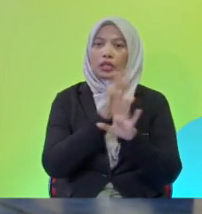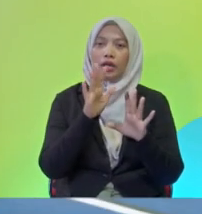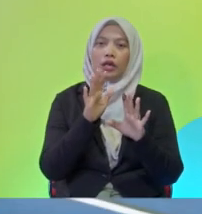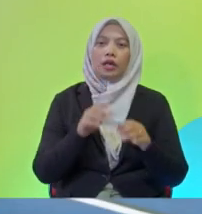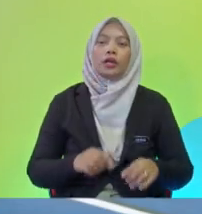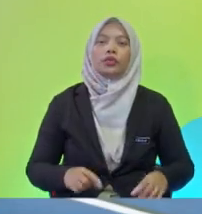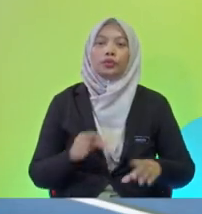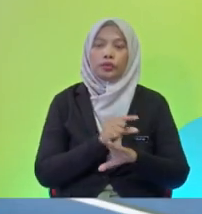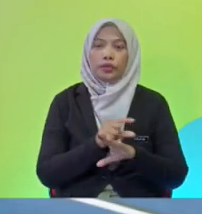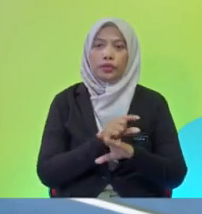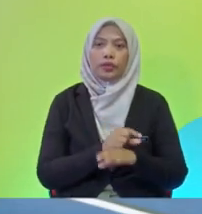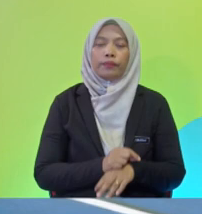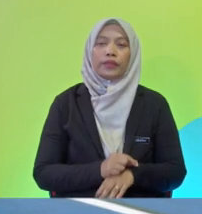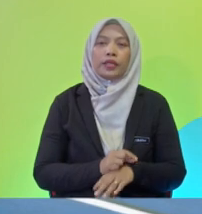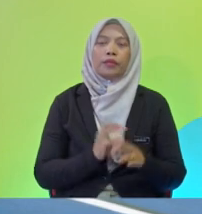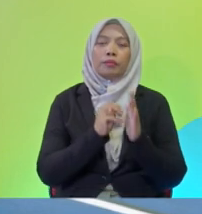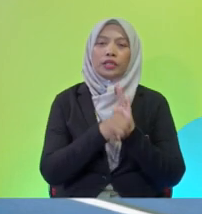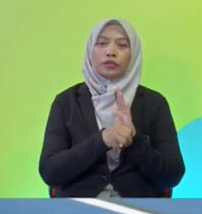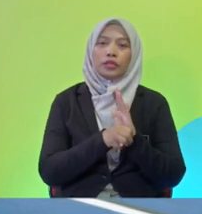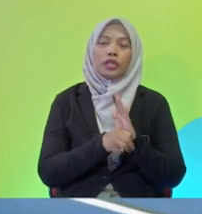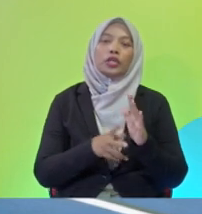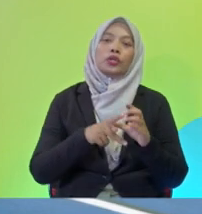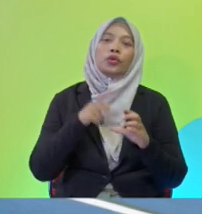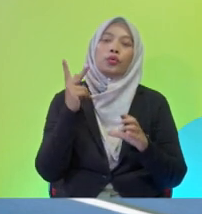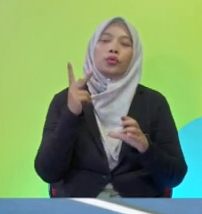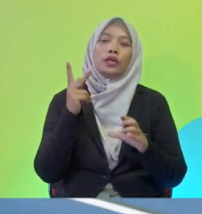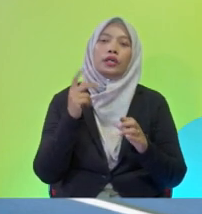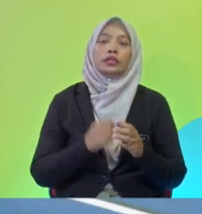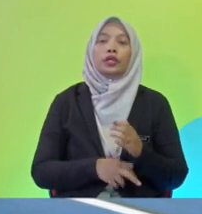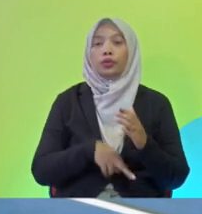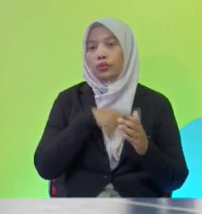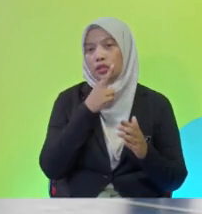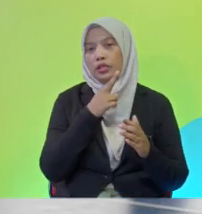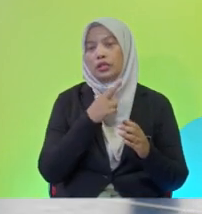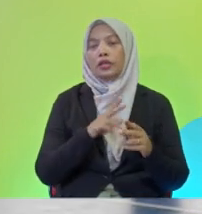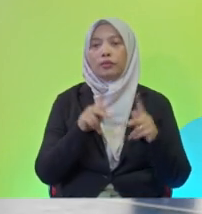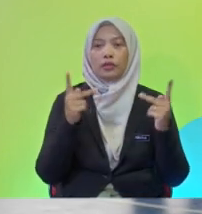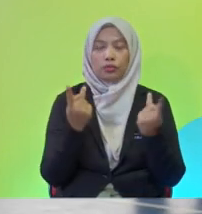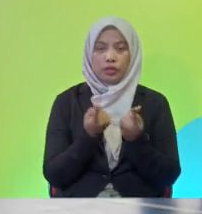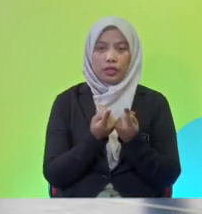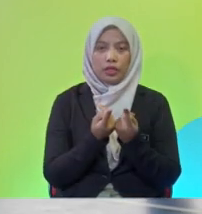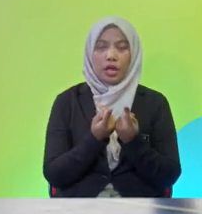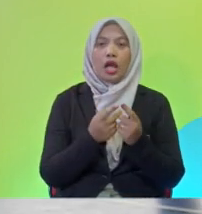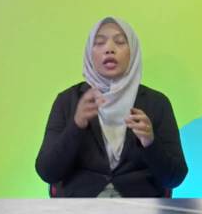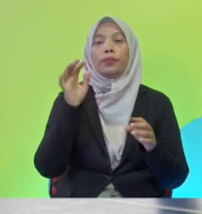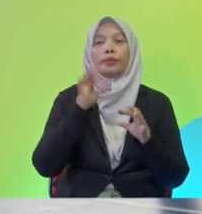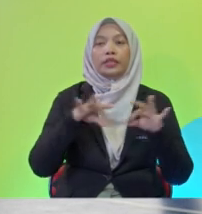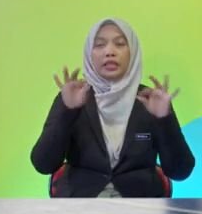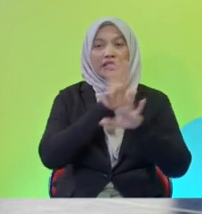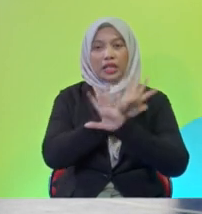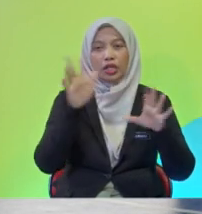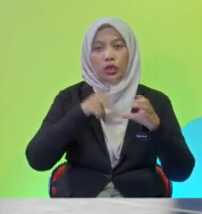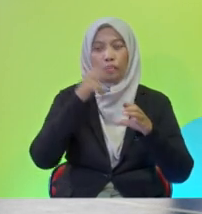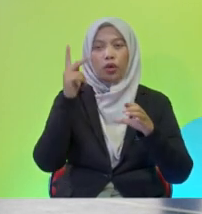keluar, jadi maksudnya dia keluar secara sukarela, tak rugi pasukan kamu. Okey, jadi yang penting kita kena tahu jangan keluar,